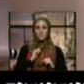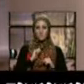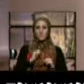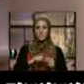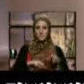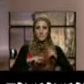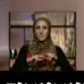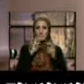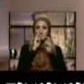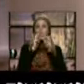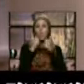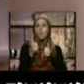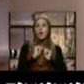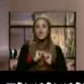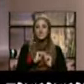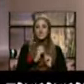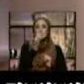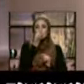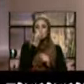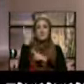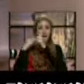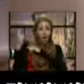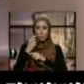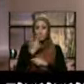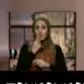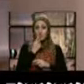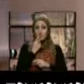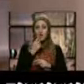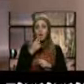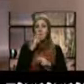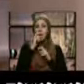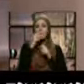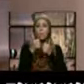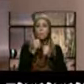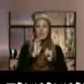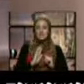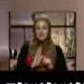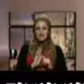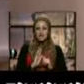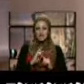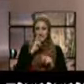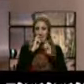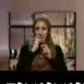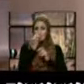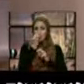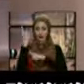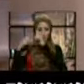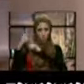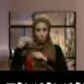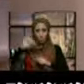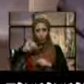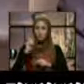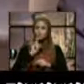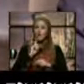يعني أبى لسانه الذي تعود الخير أن يقول السلام عليكم يا أهل النار. يعني باب التمام. فإذا